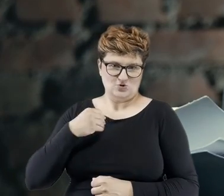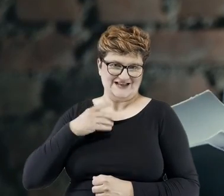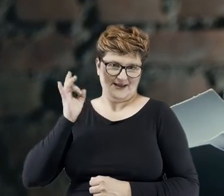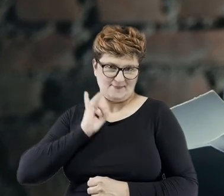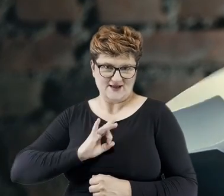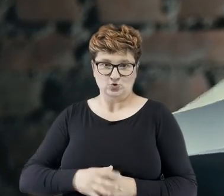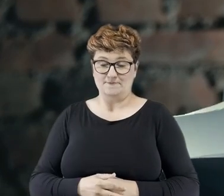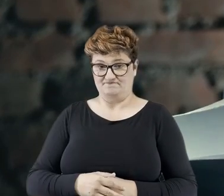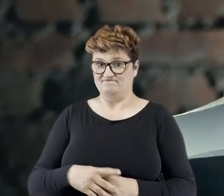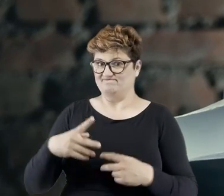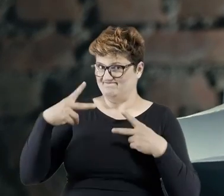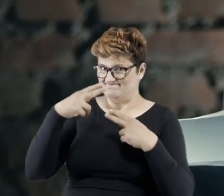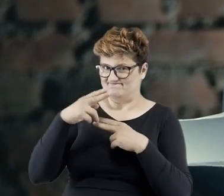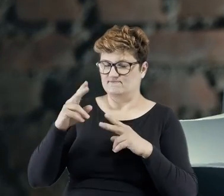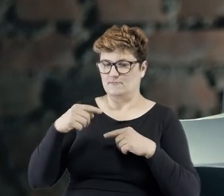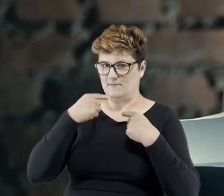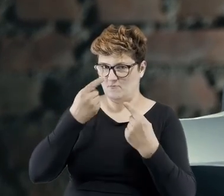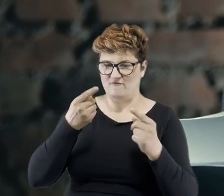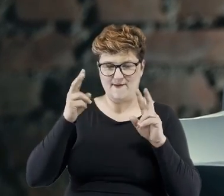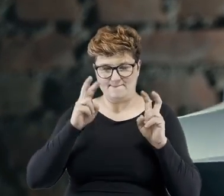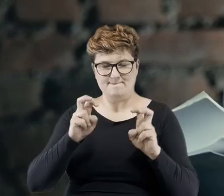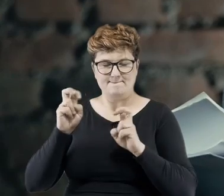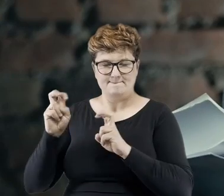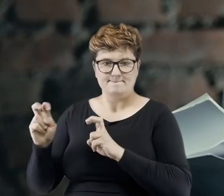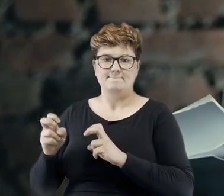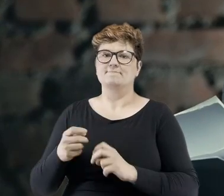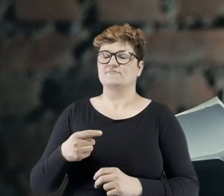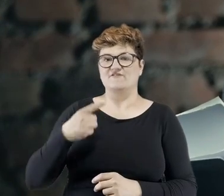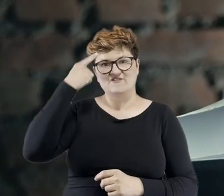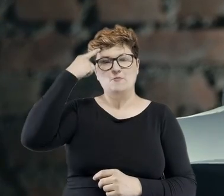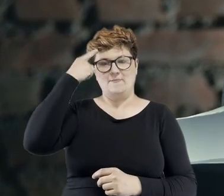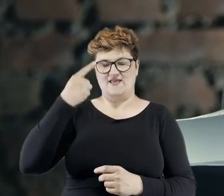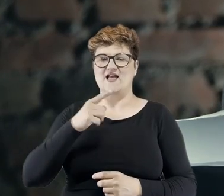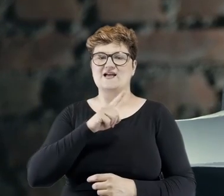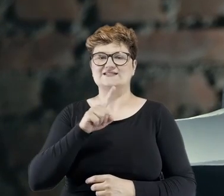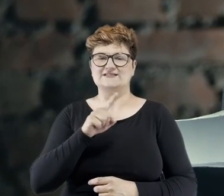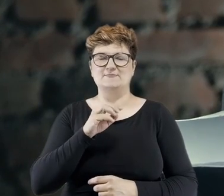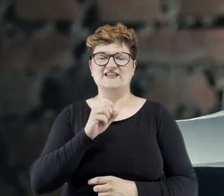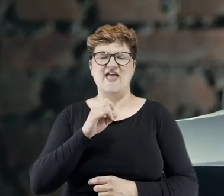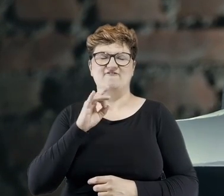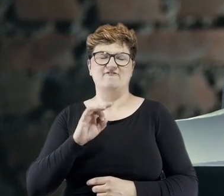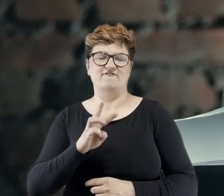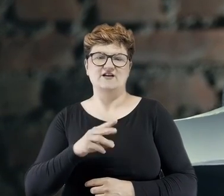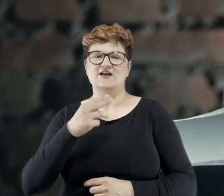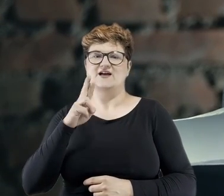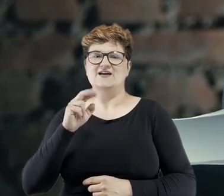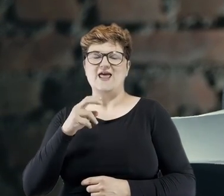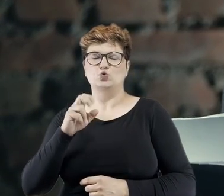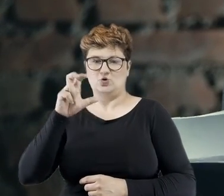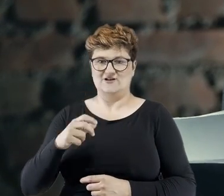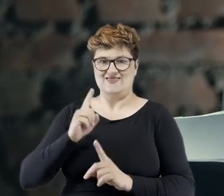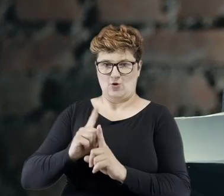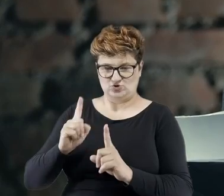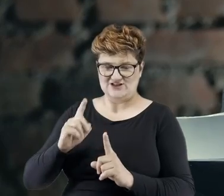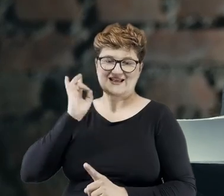I tutaj przytoczę Państwu małe fragmenty ze wspomnień Zbigniewa Rynducha, który był nauczycielem